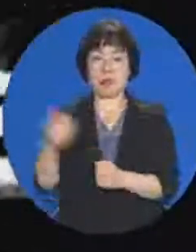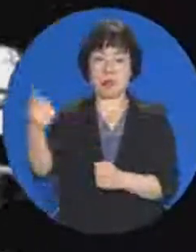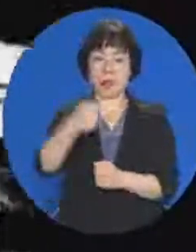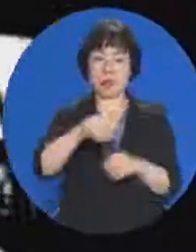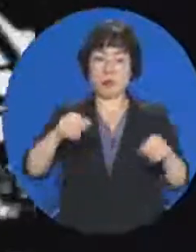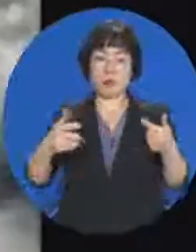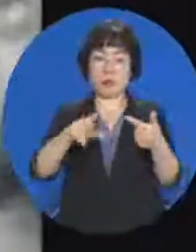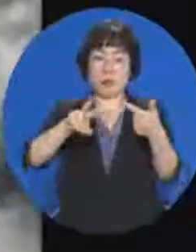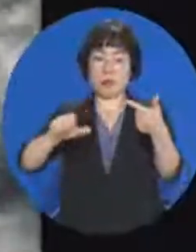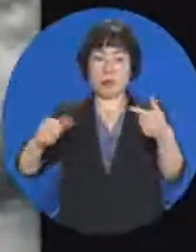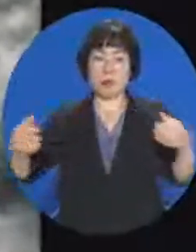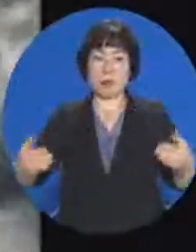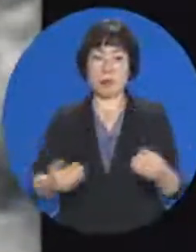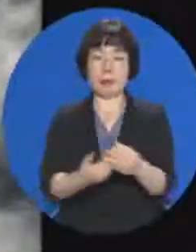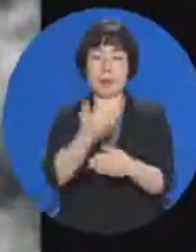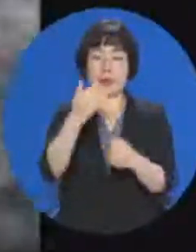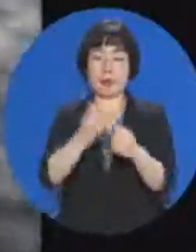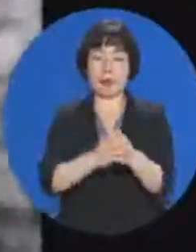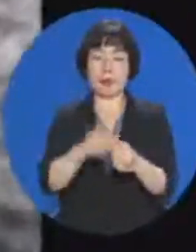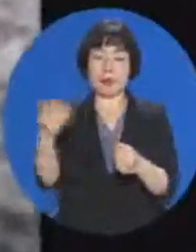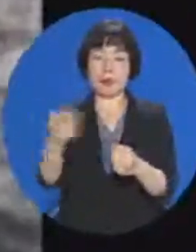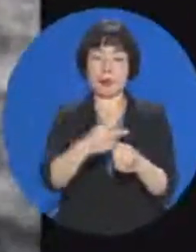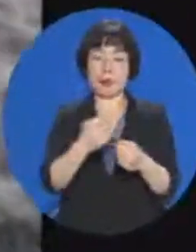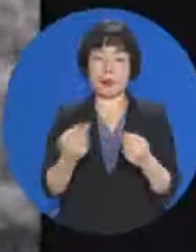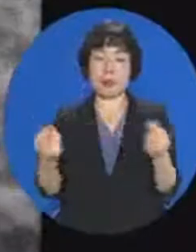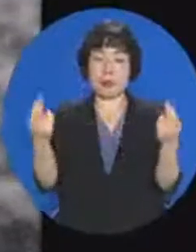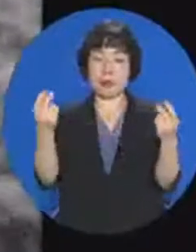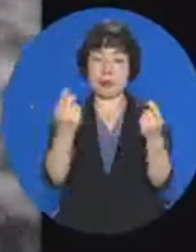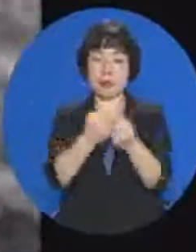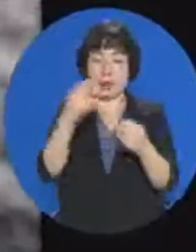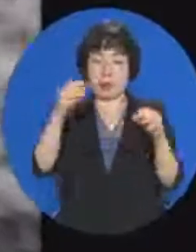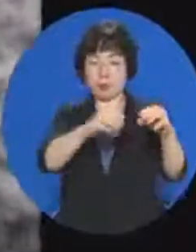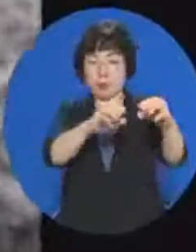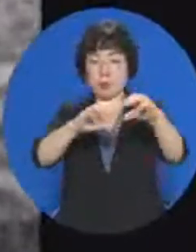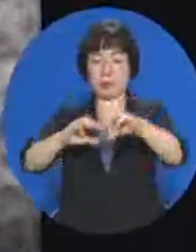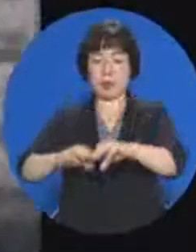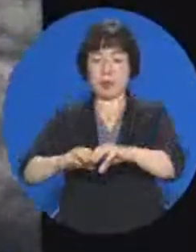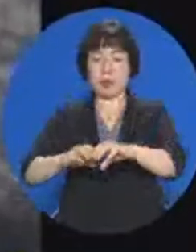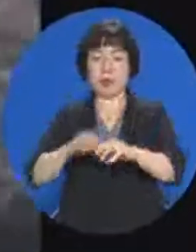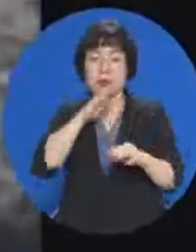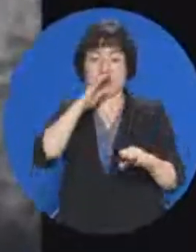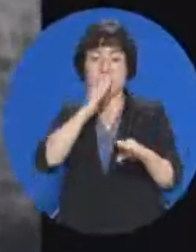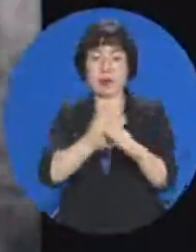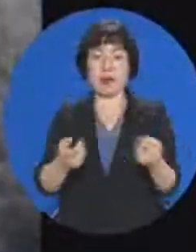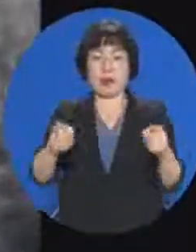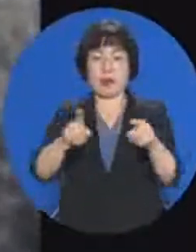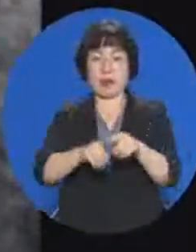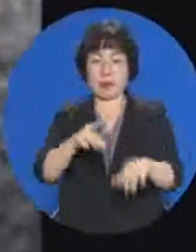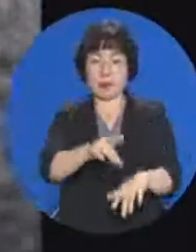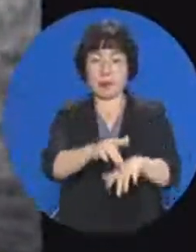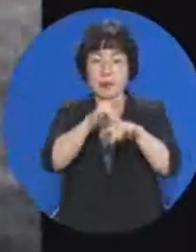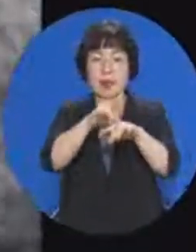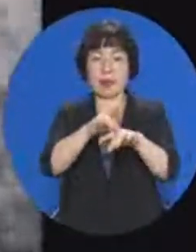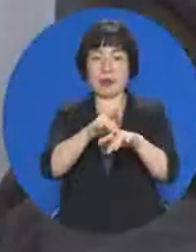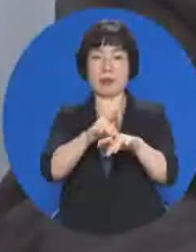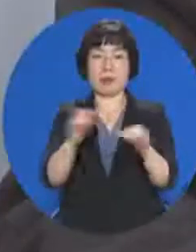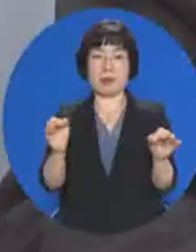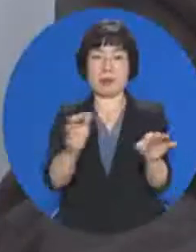6.25가 발발했고 박 씨의 친오빠와 사촌 형이 후퇴하는 인민군을 따라 사라져버린 이후 비극이